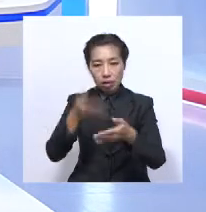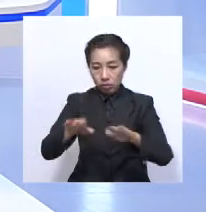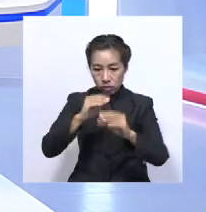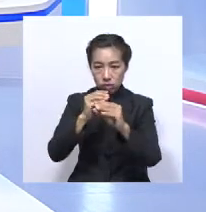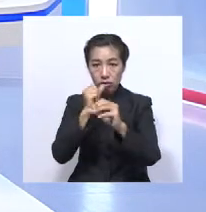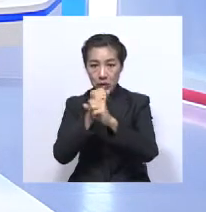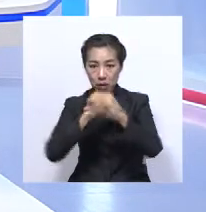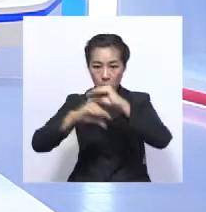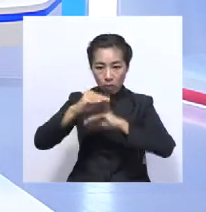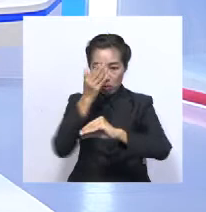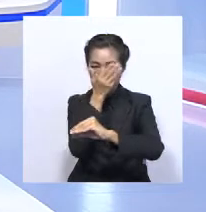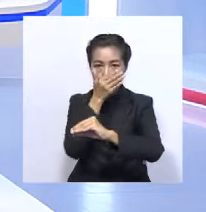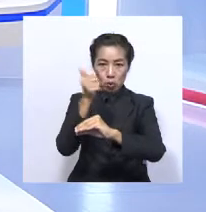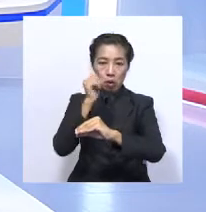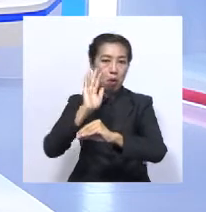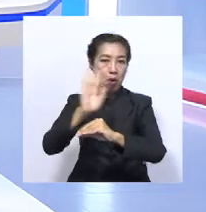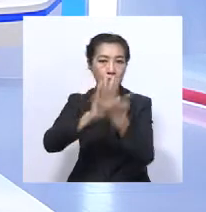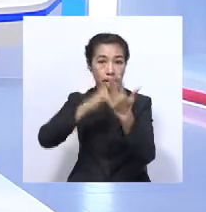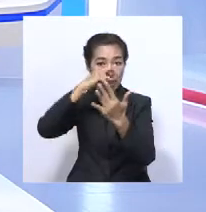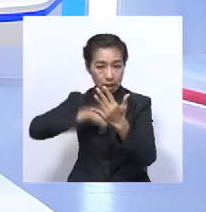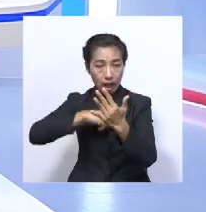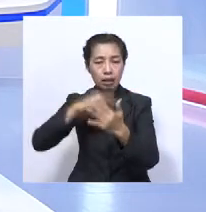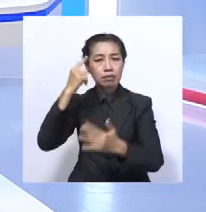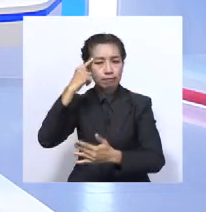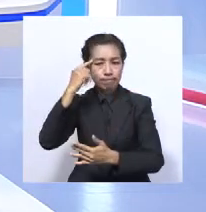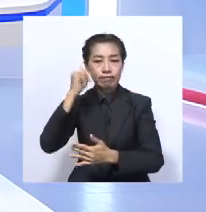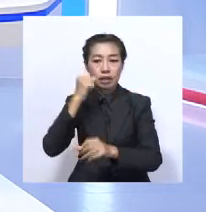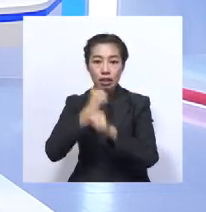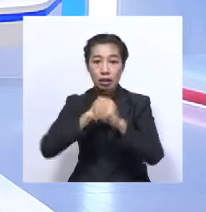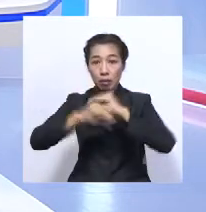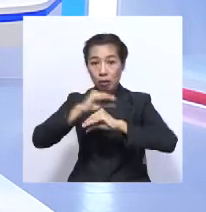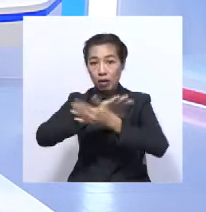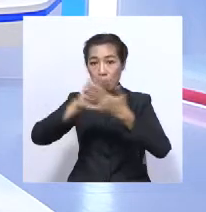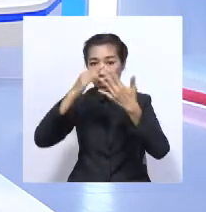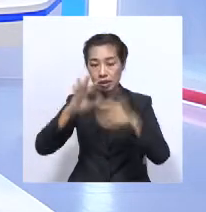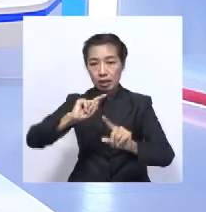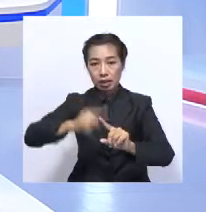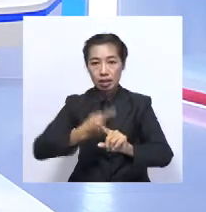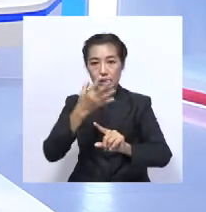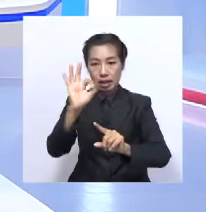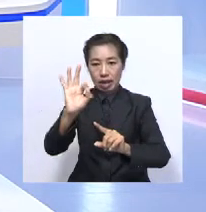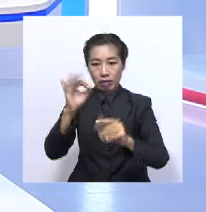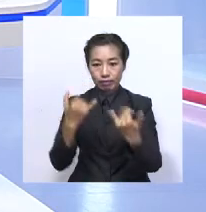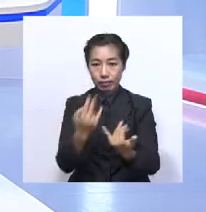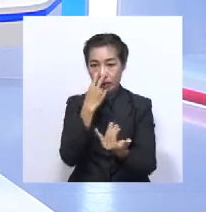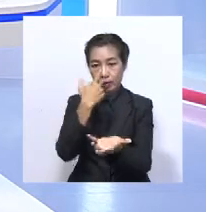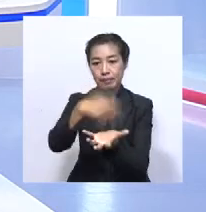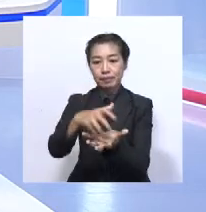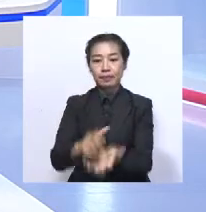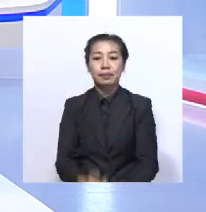มสุดวิจิตรและยิ่งใหญ่ของประเทศไทยซึ่งคาดว่าจะสร้างแล้วเสร็จนะครับในเดือนกันยายนนี้ไปติดตามกันเล